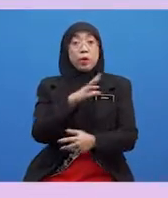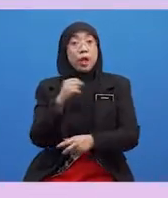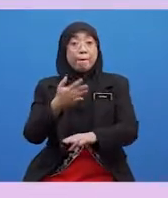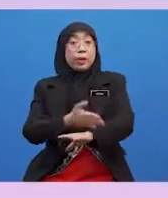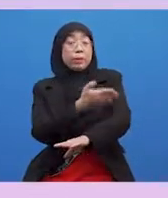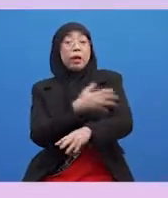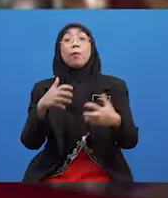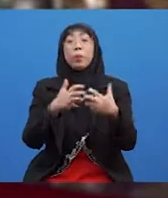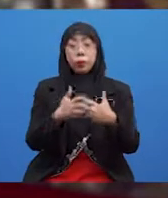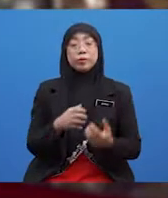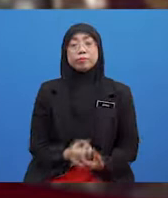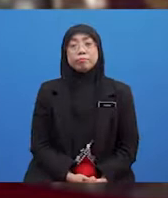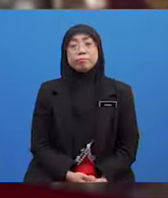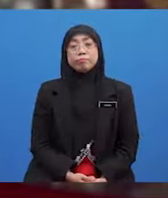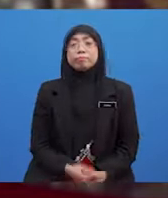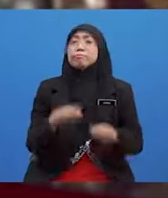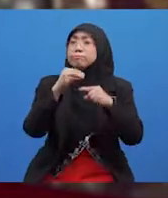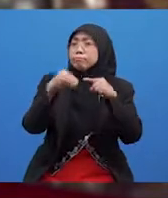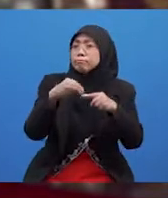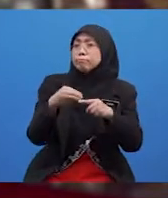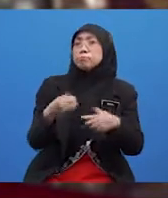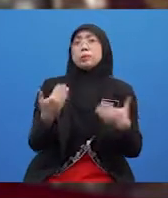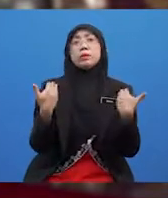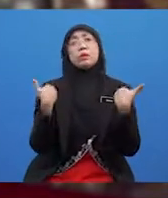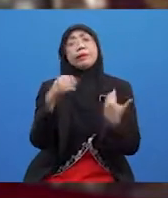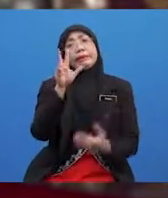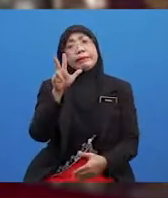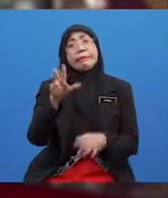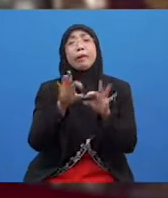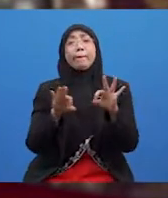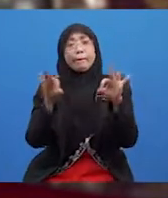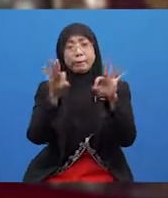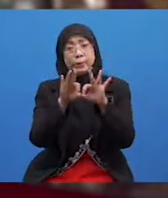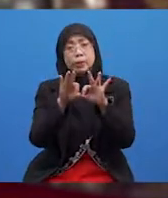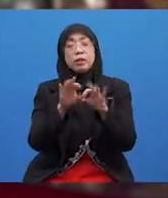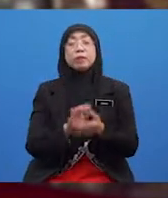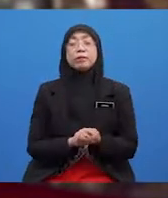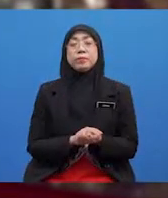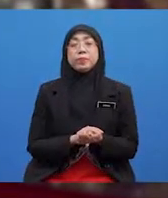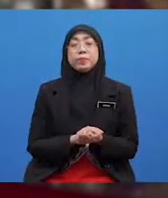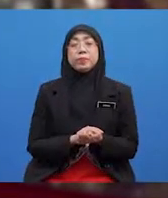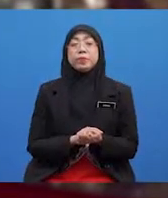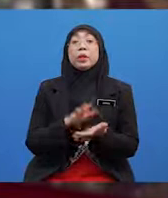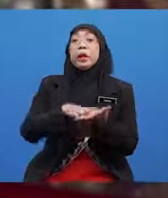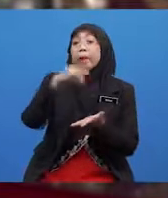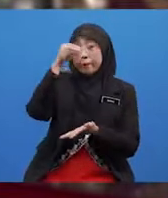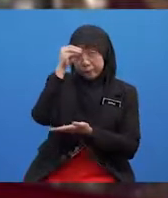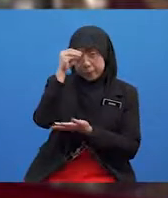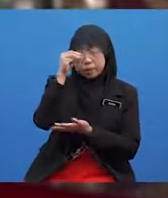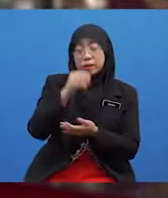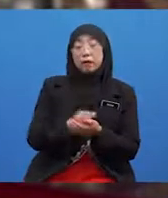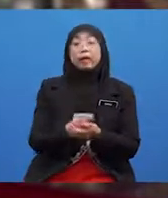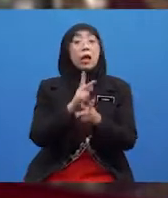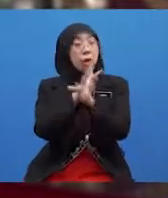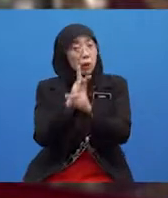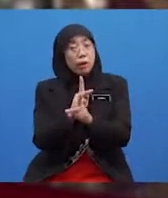perkembangan motor. Kesimpulannya, ada tiga perkara penting yang kita sentuh, iaitu pembelajaran motor,